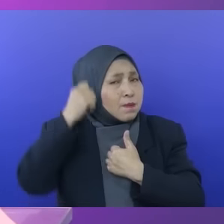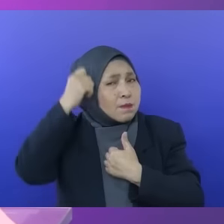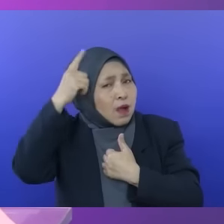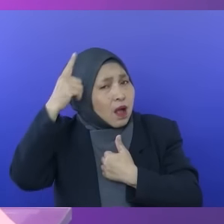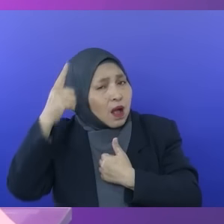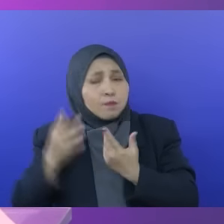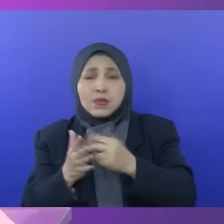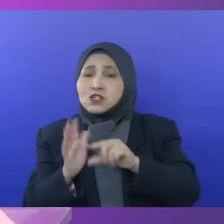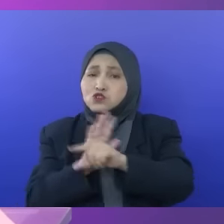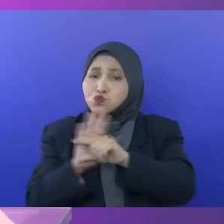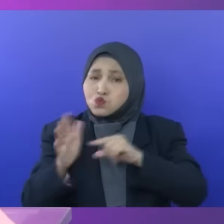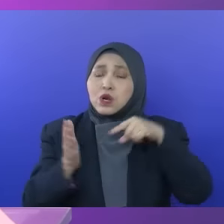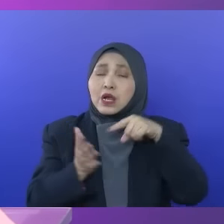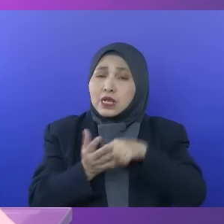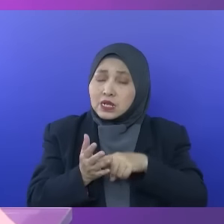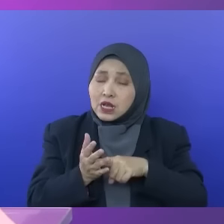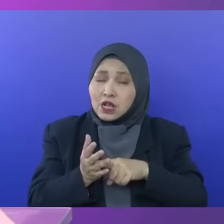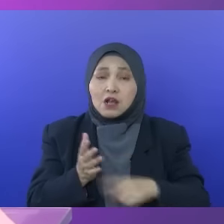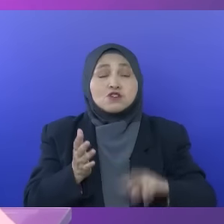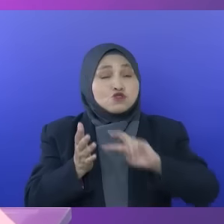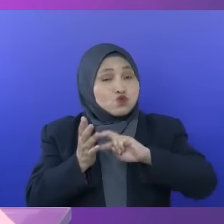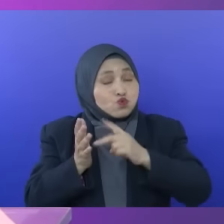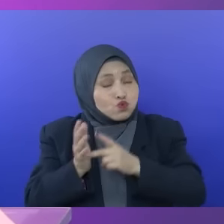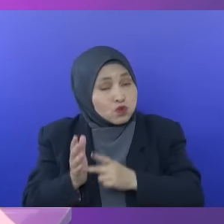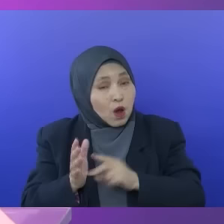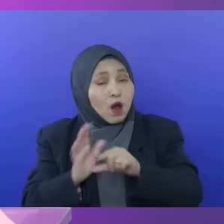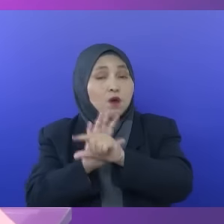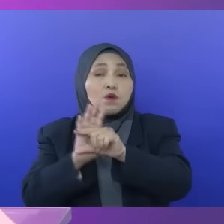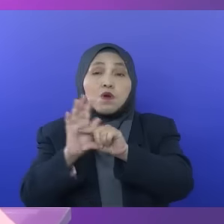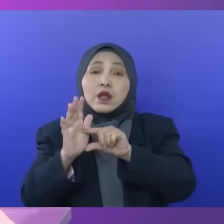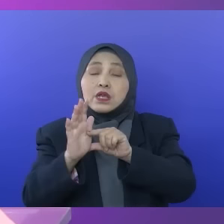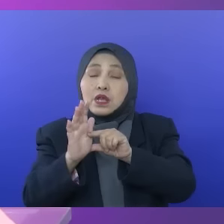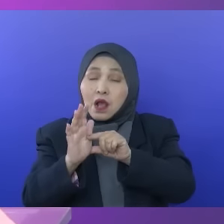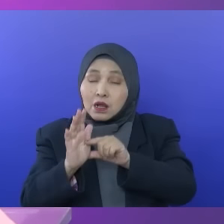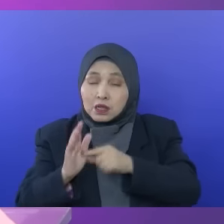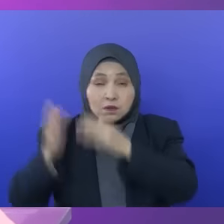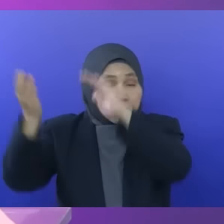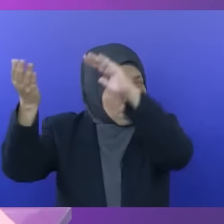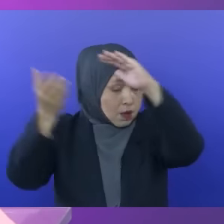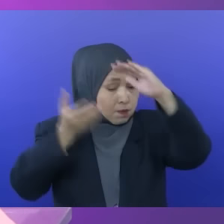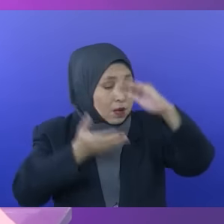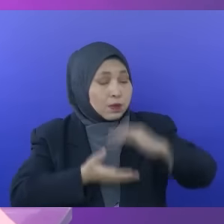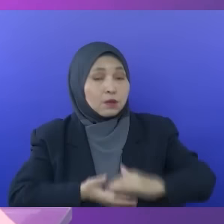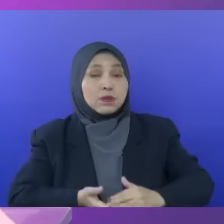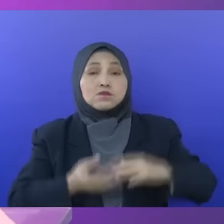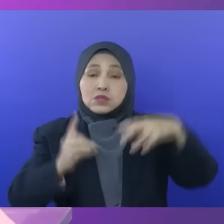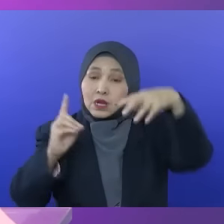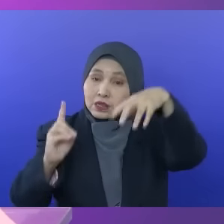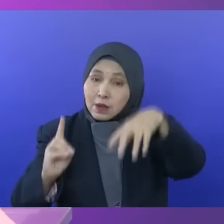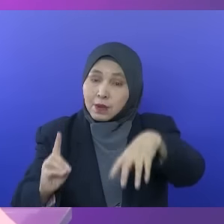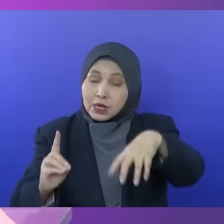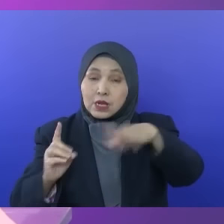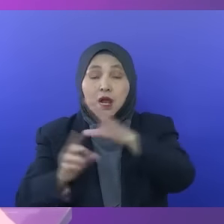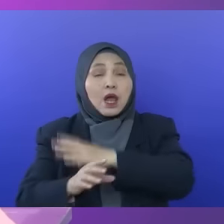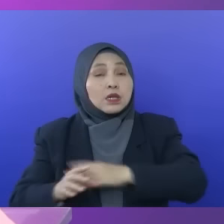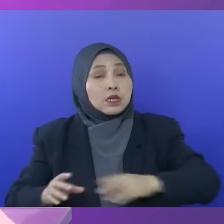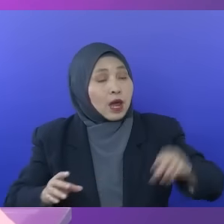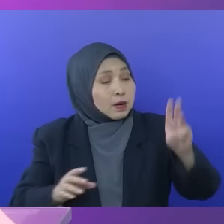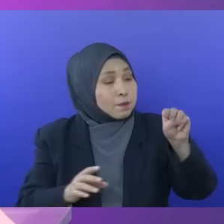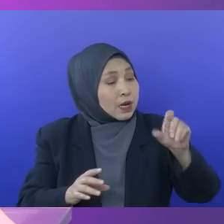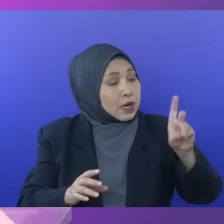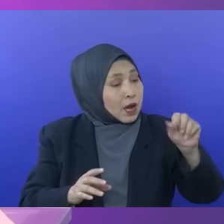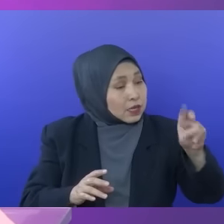surah ini Surah yang diturunkan Ketika Nabi sudah berhijrah ke Madinah Surah madaniyah dan ianya